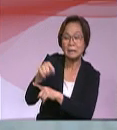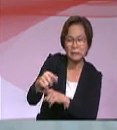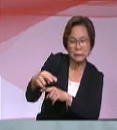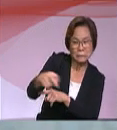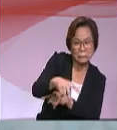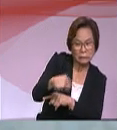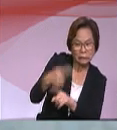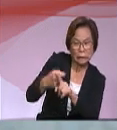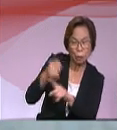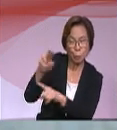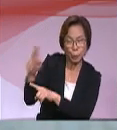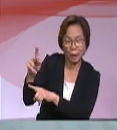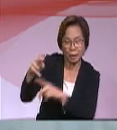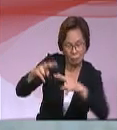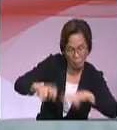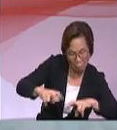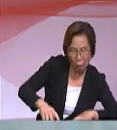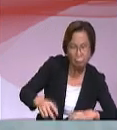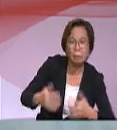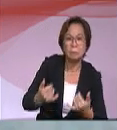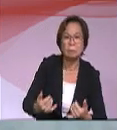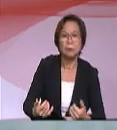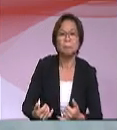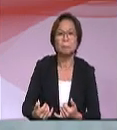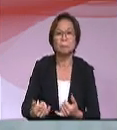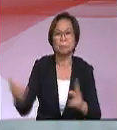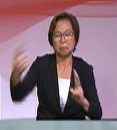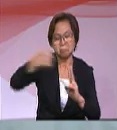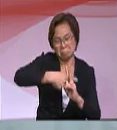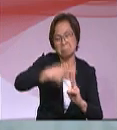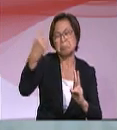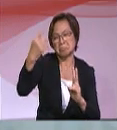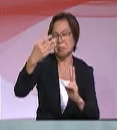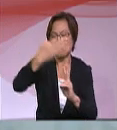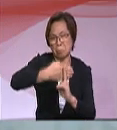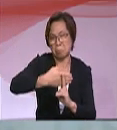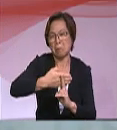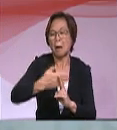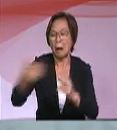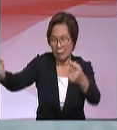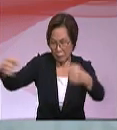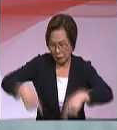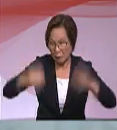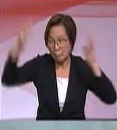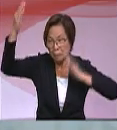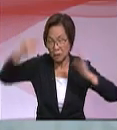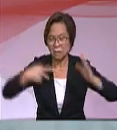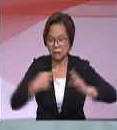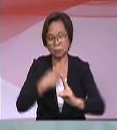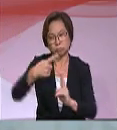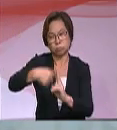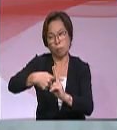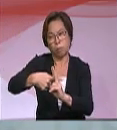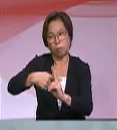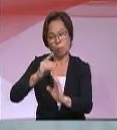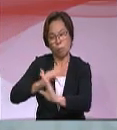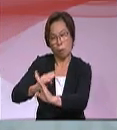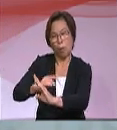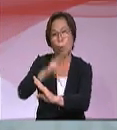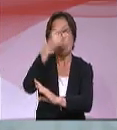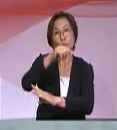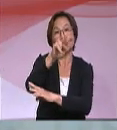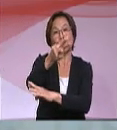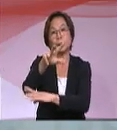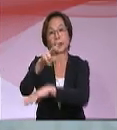Kingdom, sekatan masih dijalankan, iaitu kemasukan ke negara kita masih kita ada sekatan untuk 23